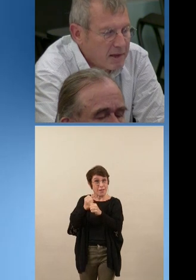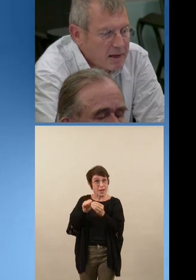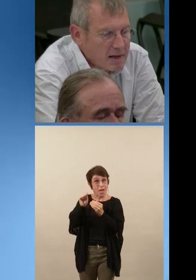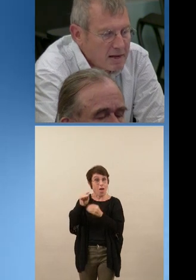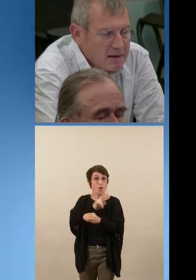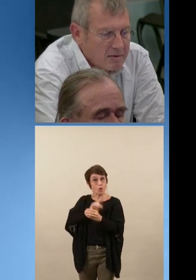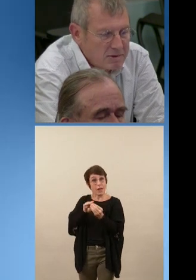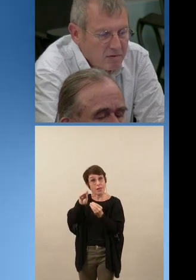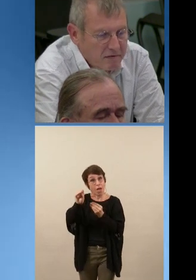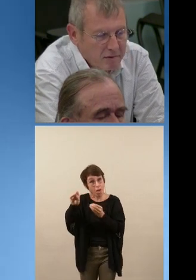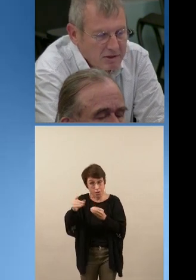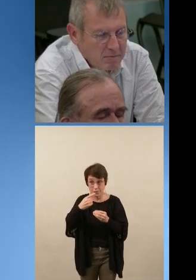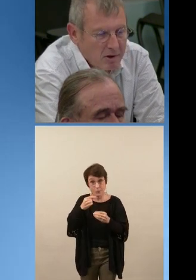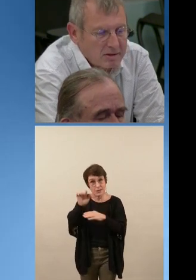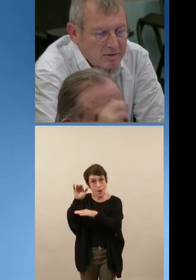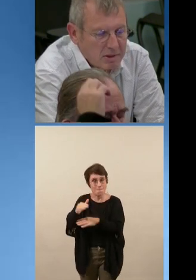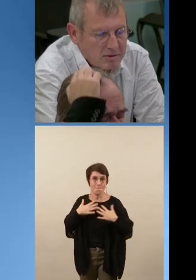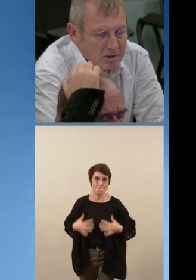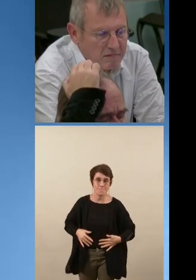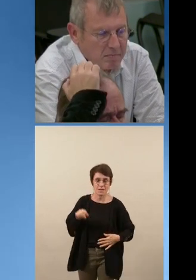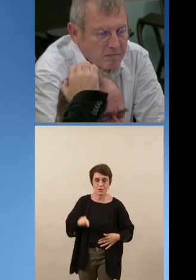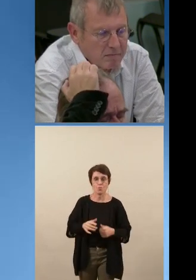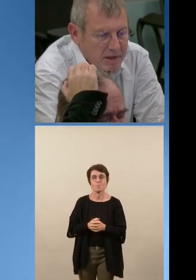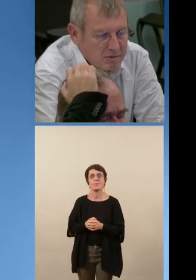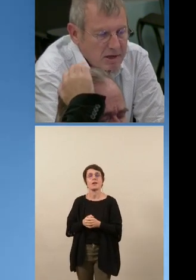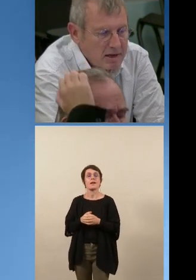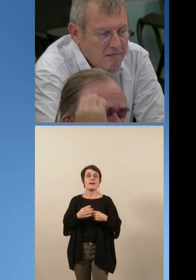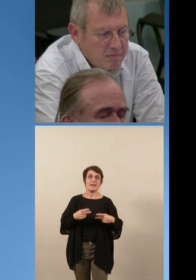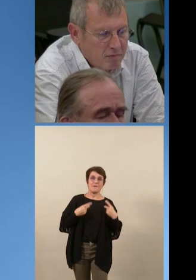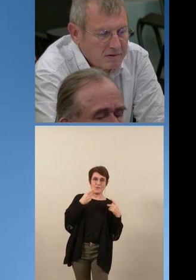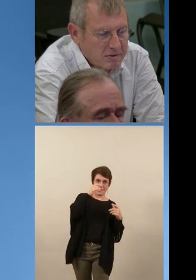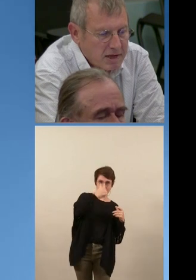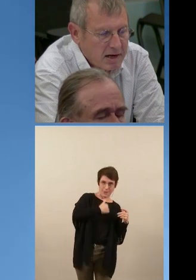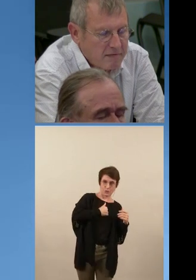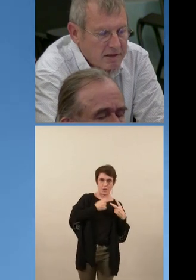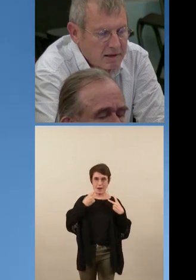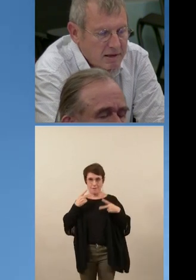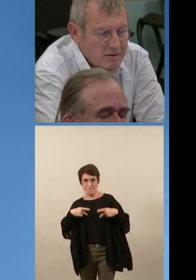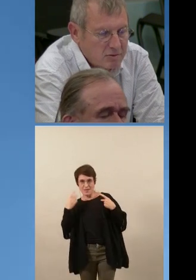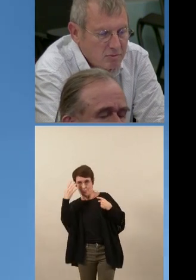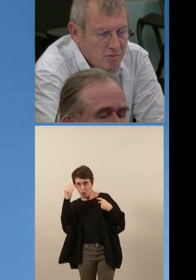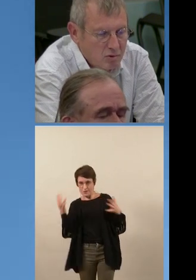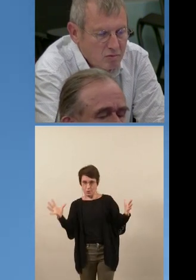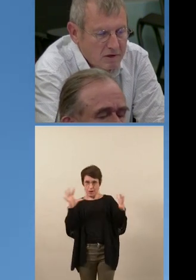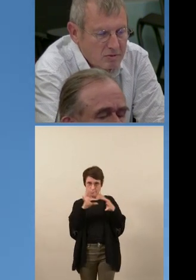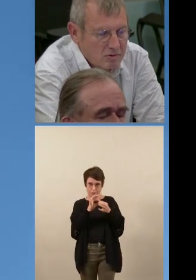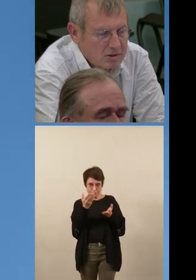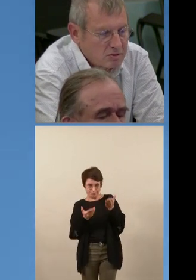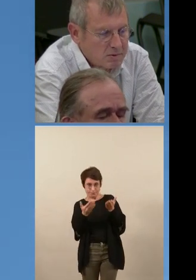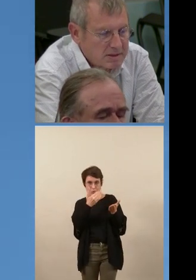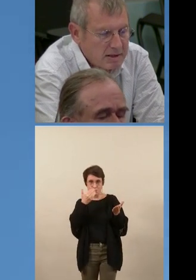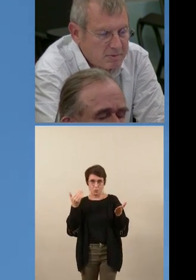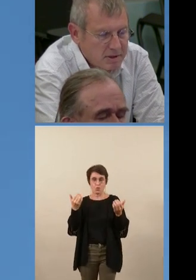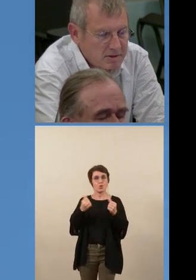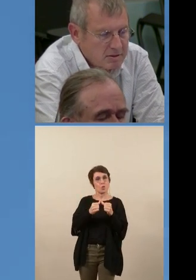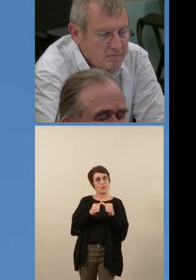travail nous allons favoriser une meilleure articulation entre la vie personnelle et la vie professionnelle avec la création de deux nouvelles autorisations